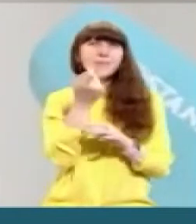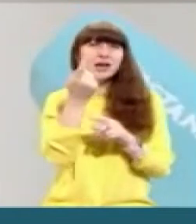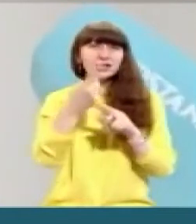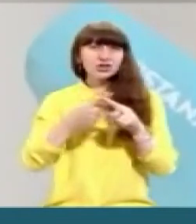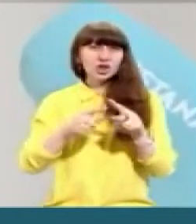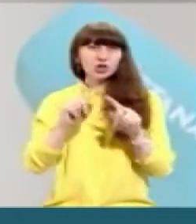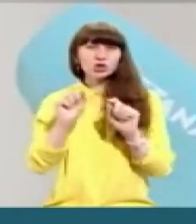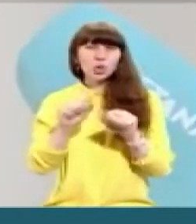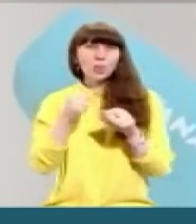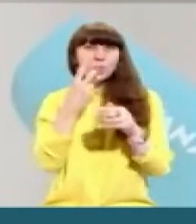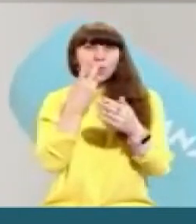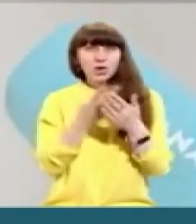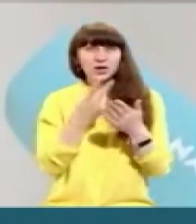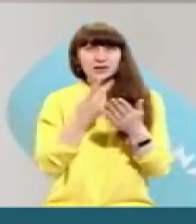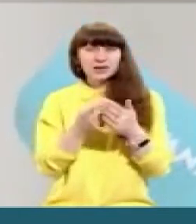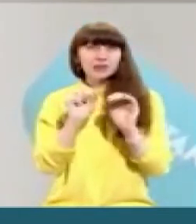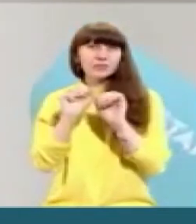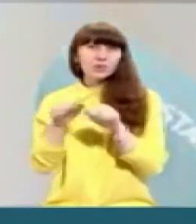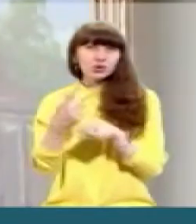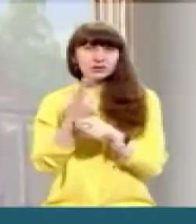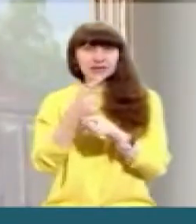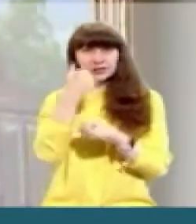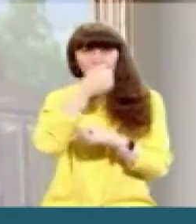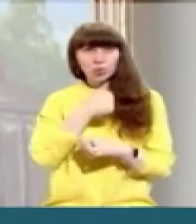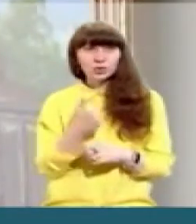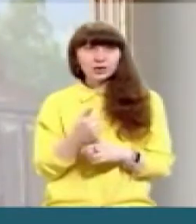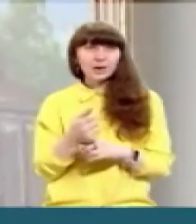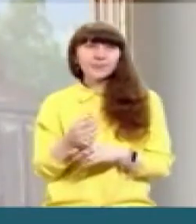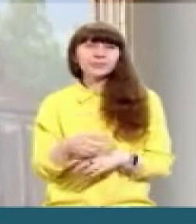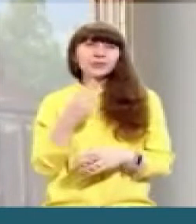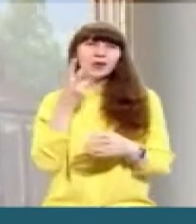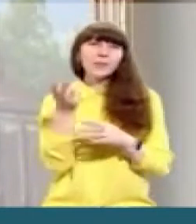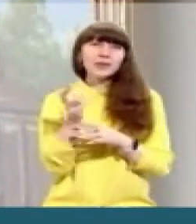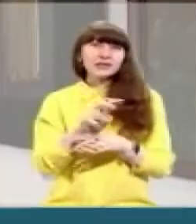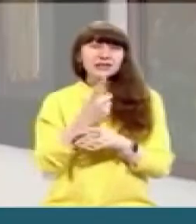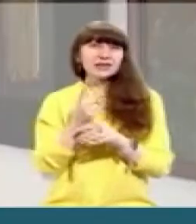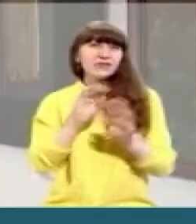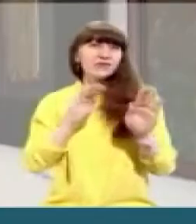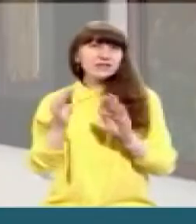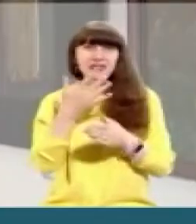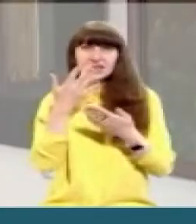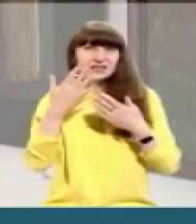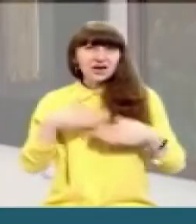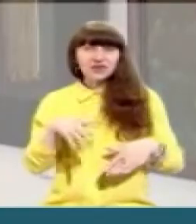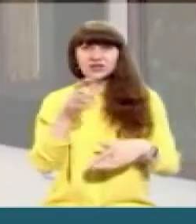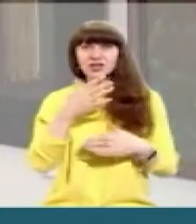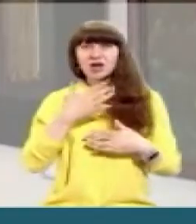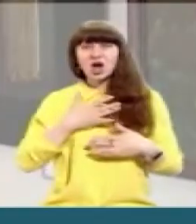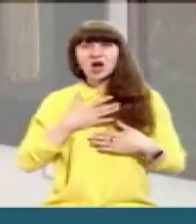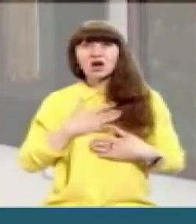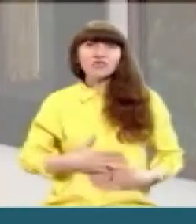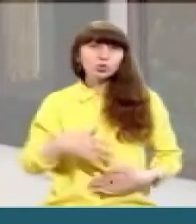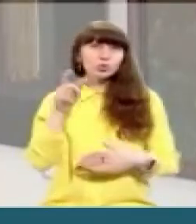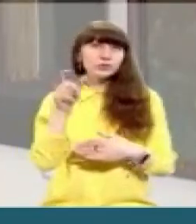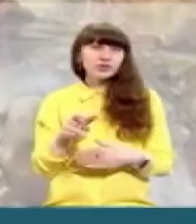того что в принципе наработала за эти годы посещение данной выставке никого не оставит равнодушным уверены искусствоведы